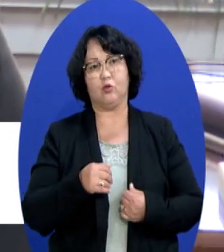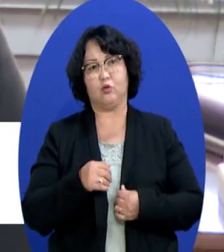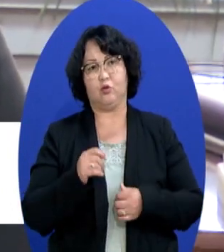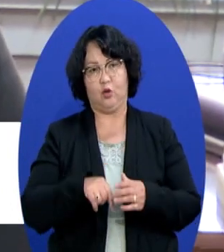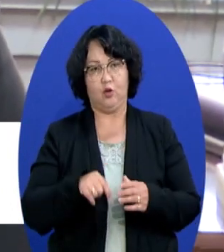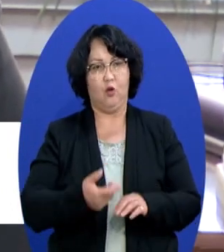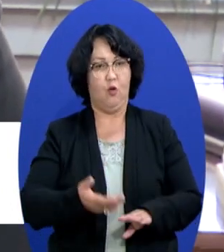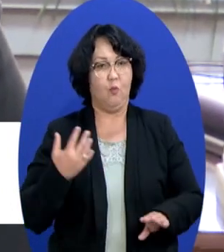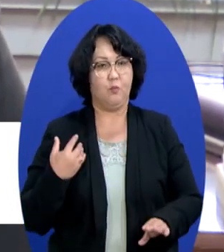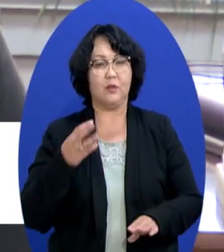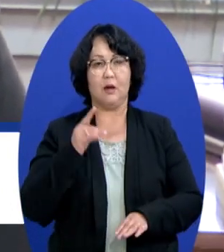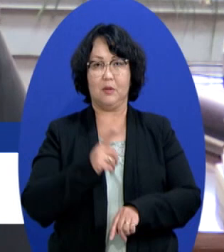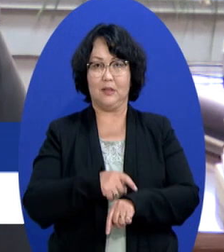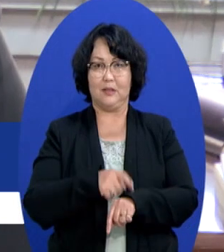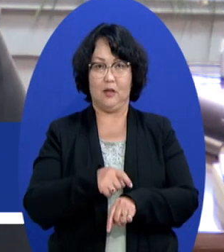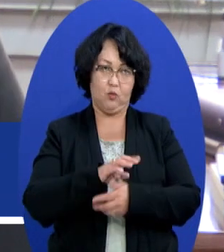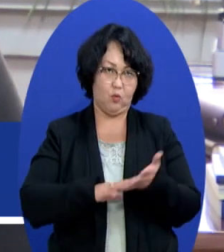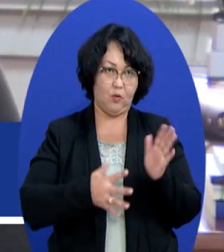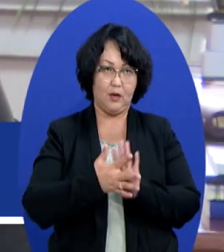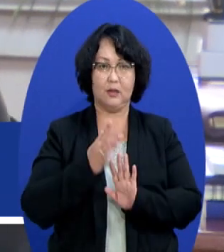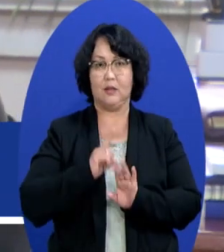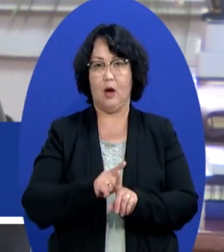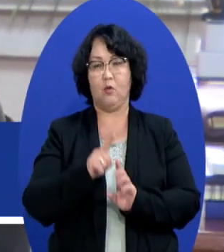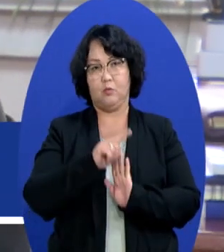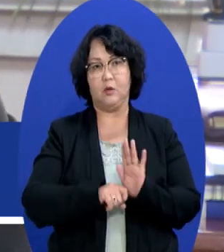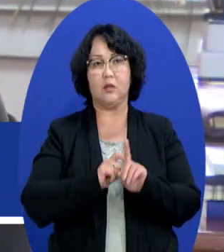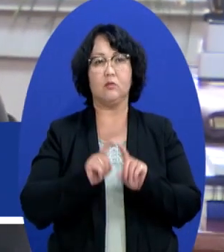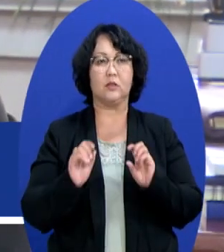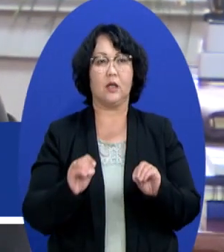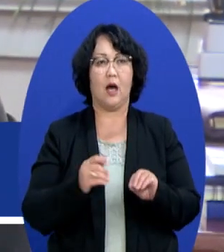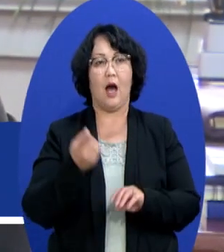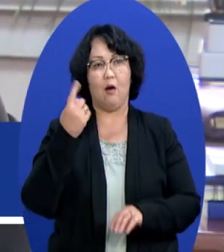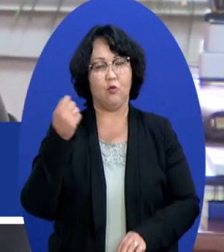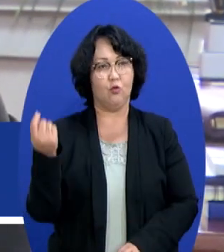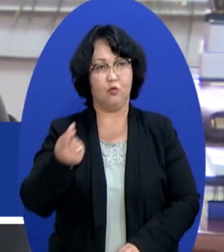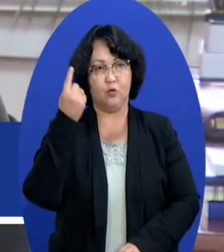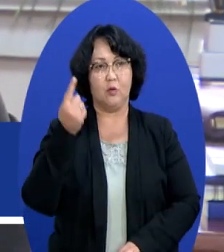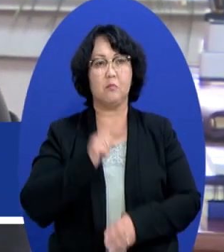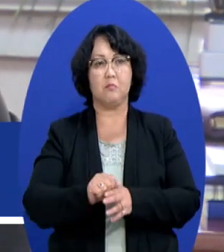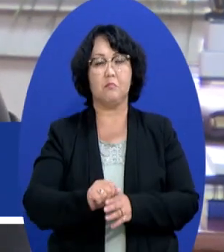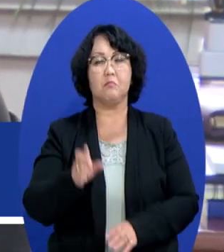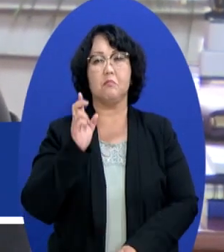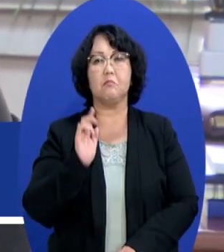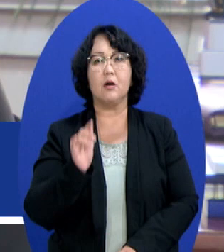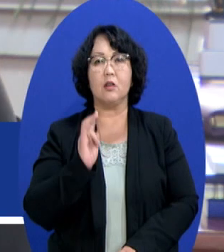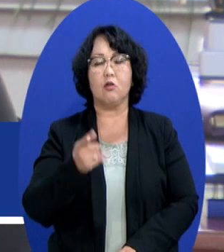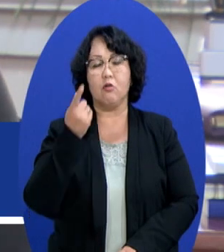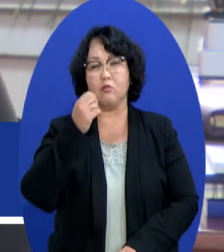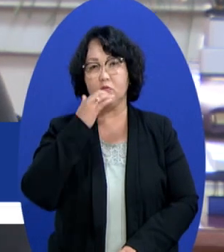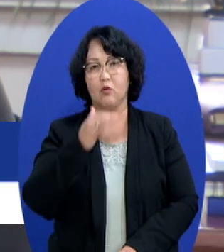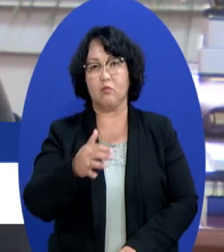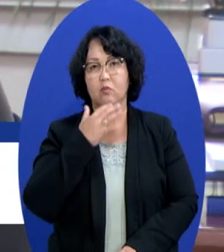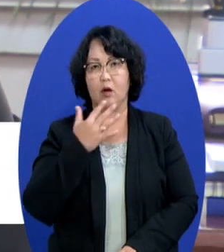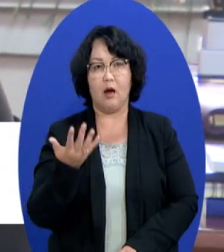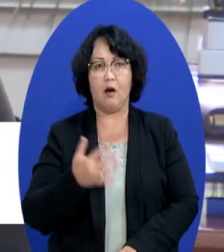ямар цаг хугацаагаар ажилладаг байсан тэр цаг хугацаанда явна. Хамгийн гол өндөржүүлсэн бэлэн байдлын үед бидний одоо гол зөвлөж байгаа зүйл бол аль